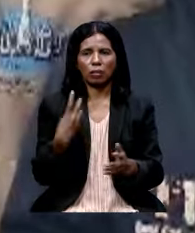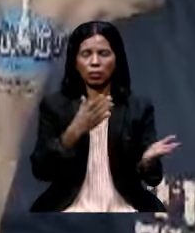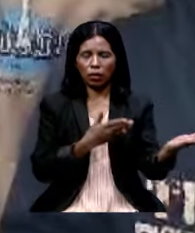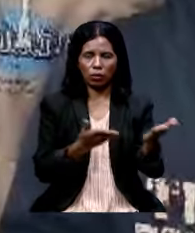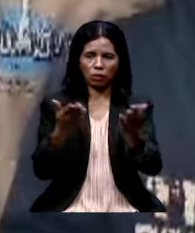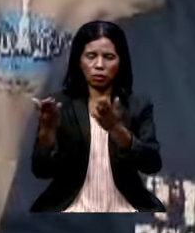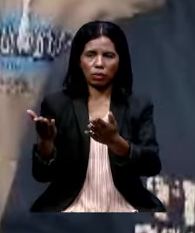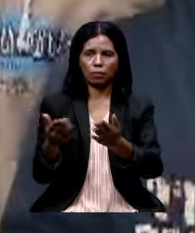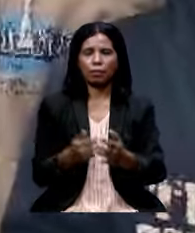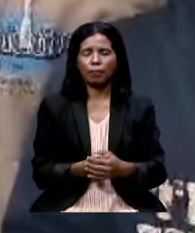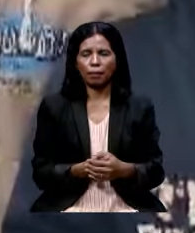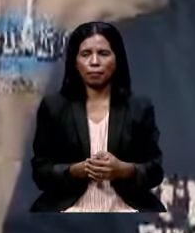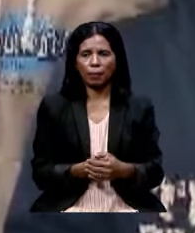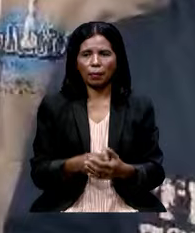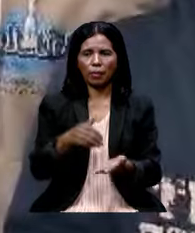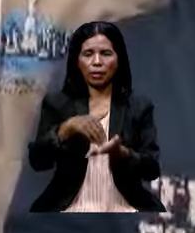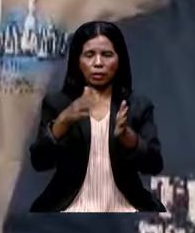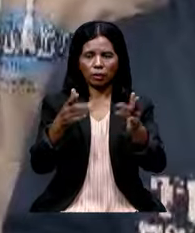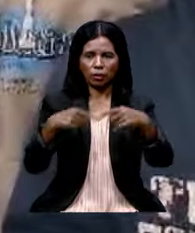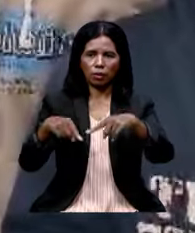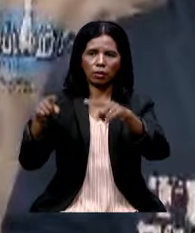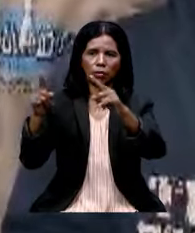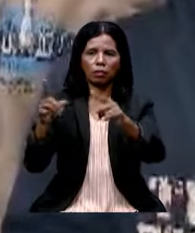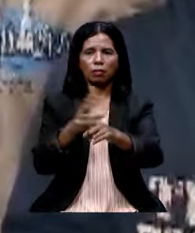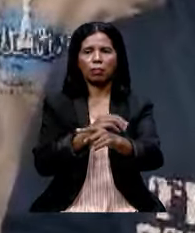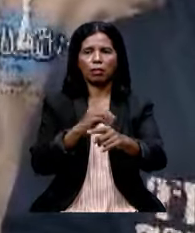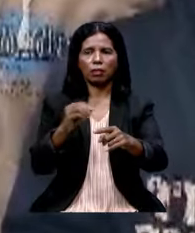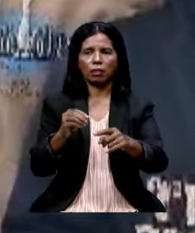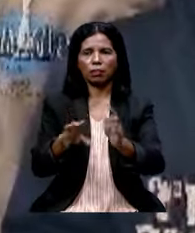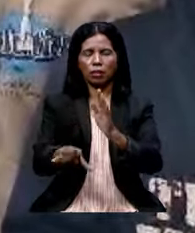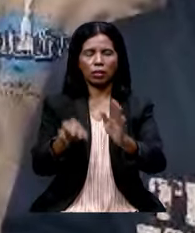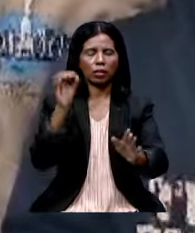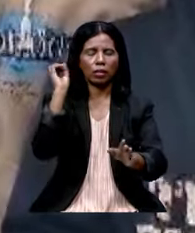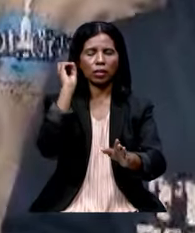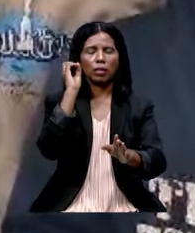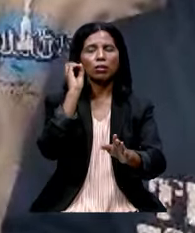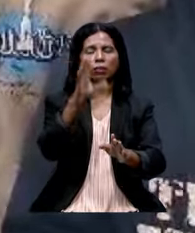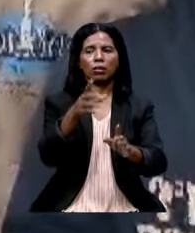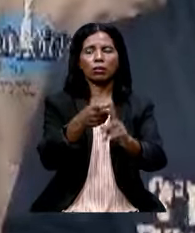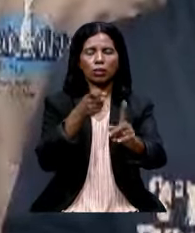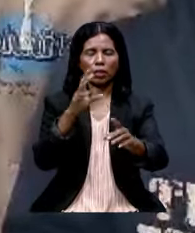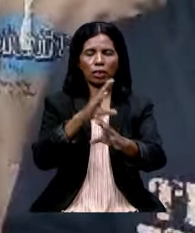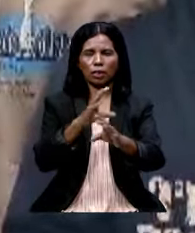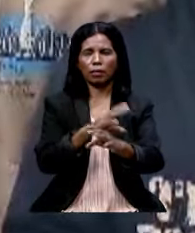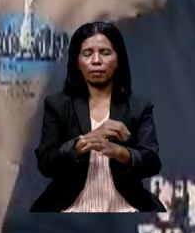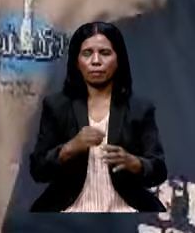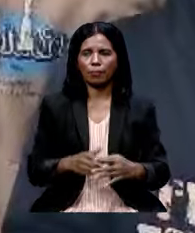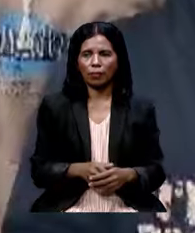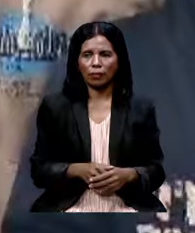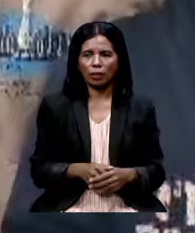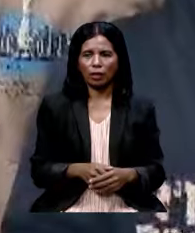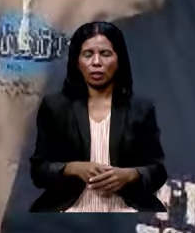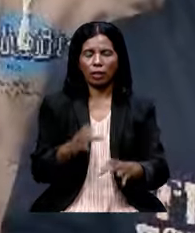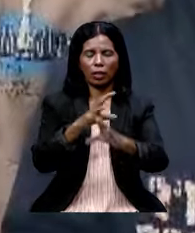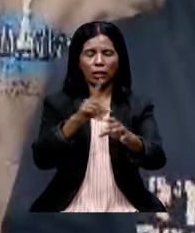kali pasajer sira tambah kali area kota kota baru nih mak oing hetan tuh husi kereta sini resultnya marumah kane pasajer iha